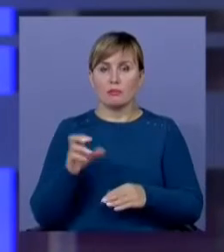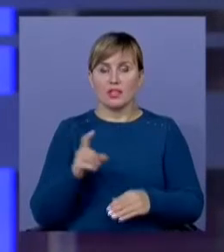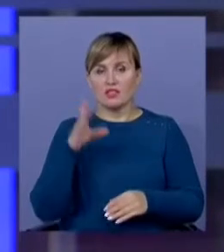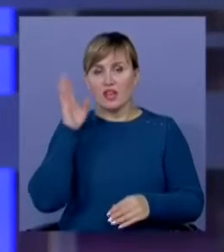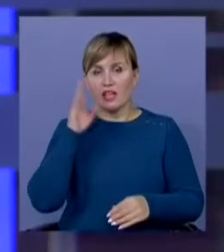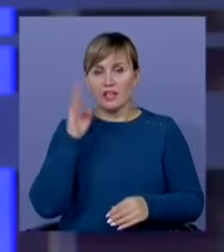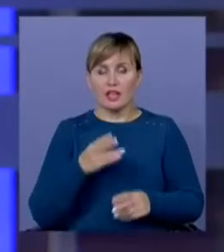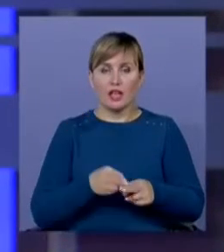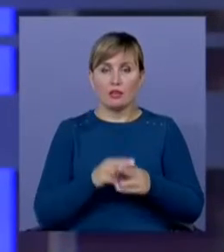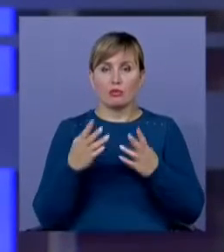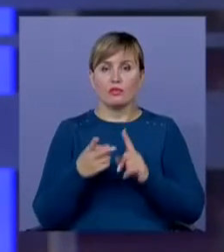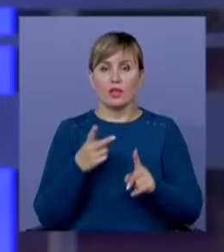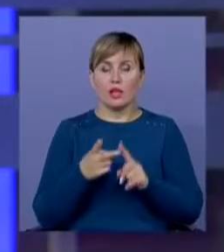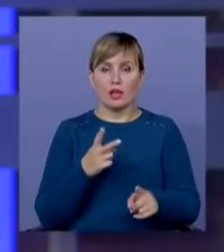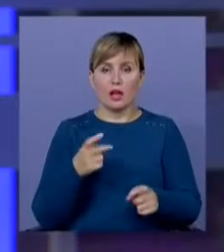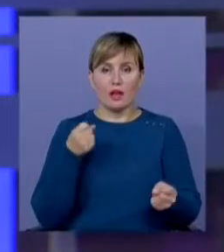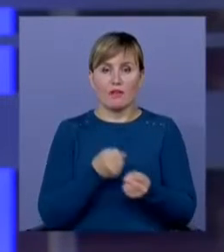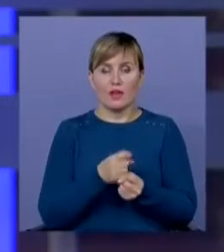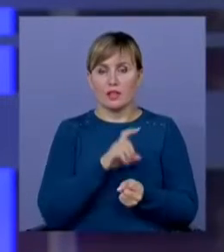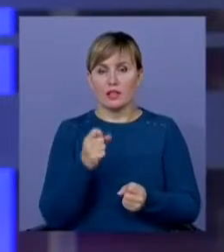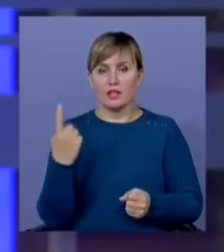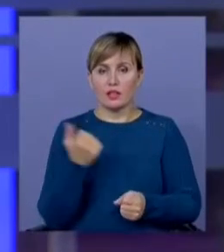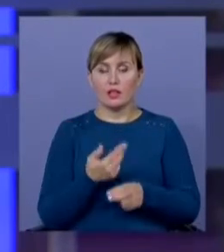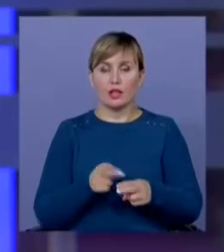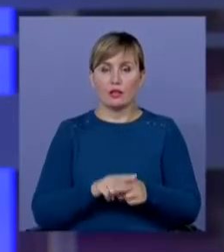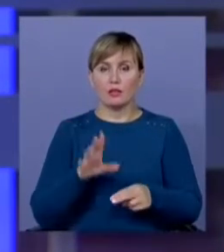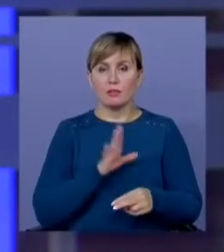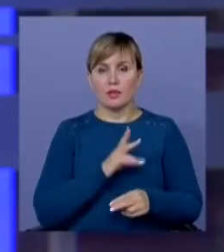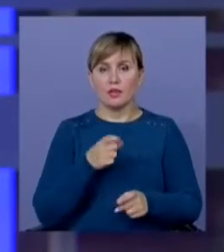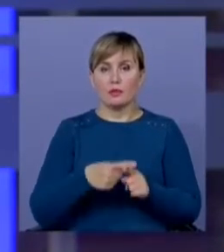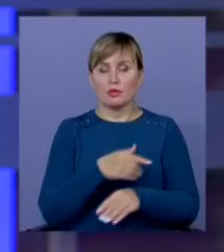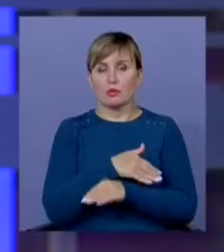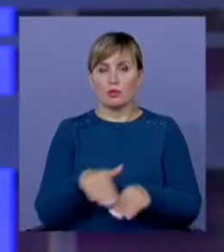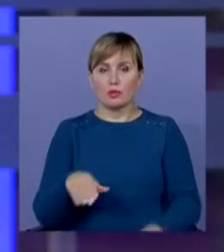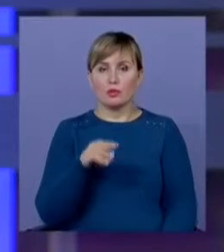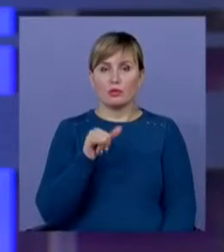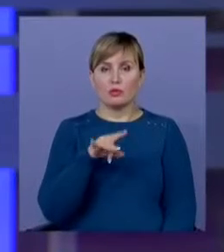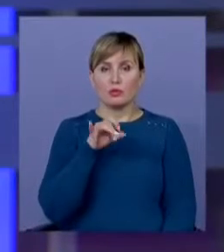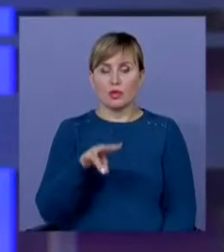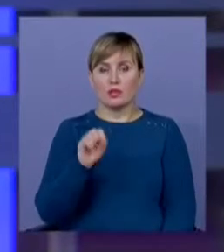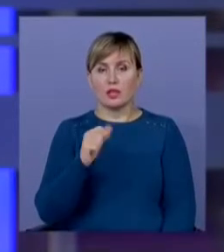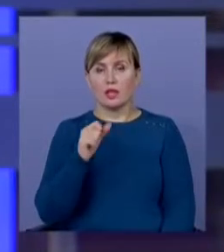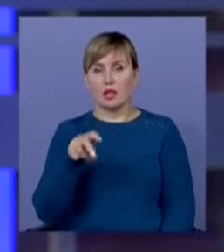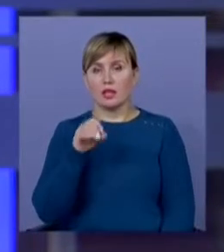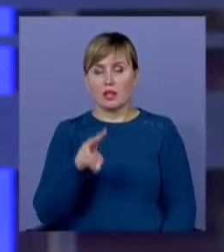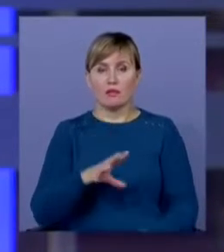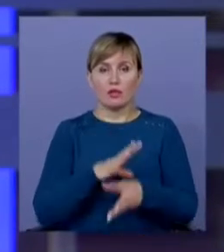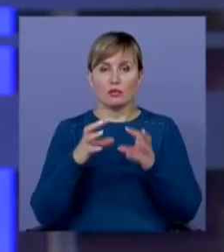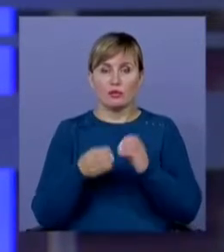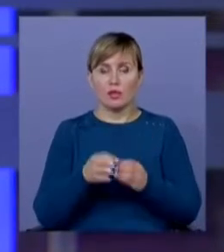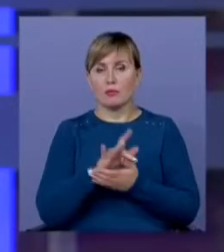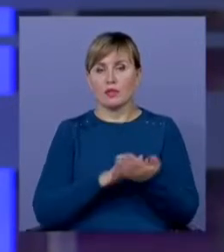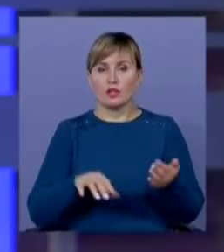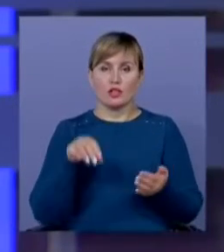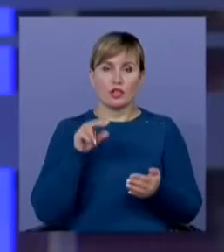воды. Это уже вторая техногенная авария за неделю, которая произошла на пересечении улиц Туран и Саганак. В результате последствия